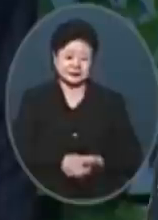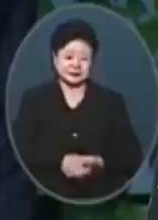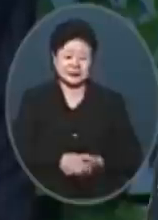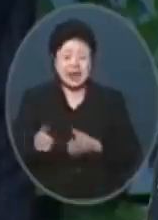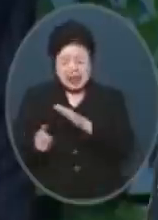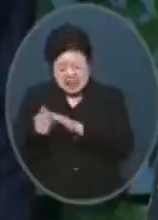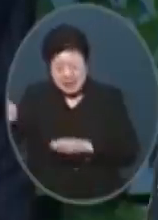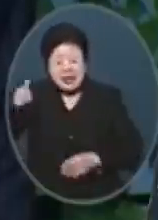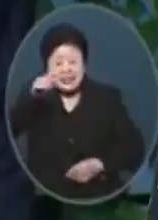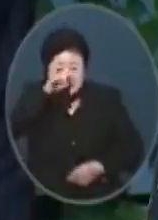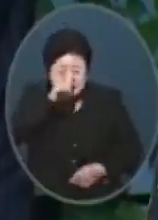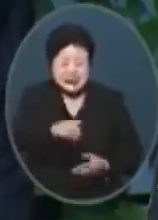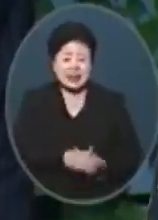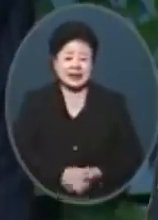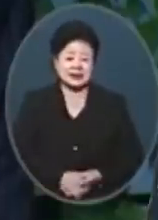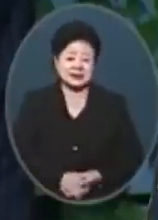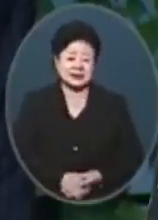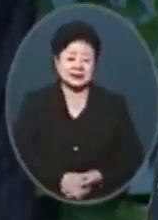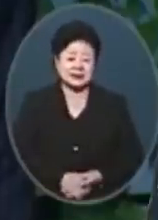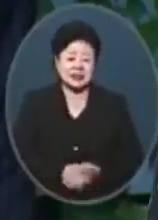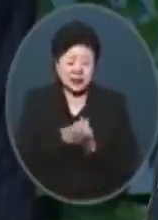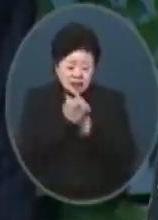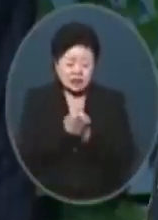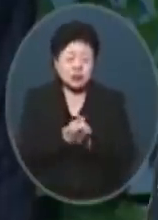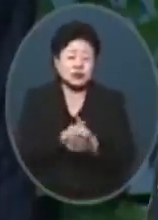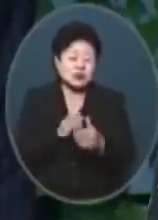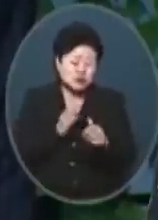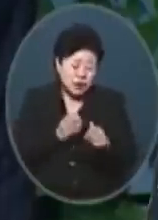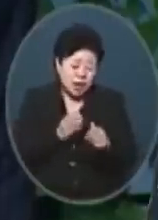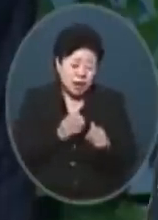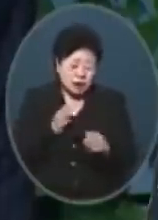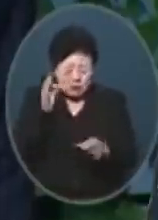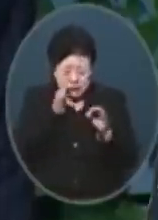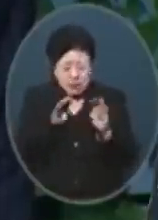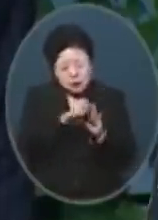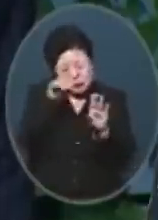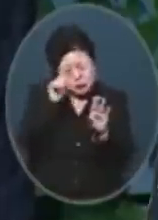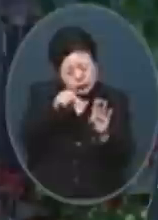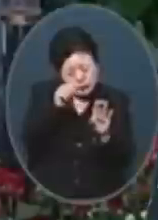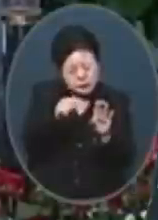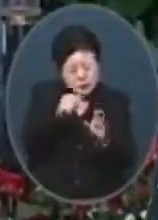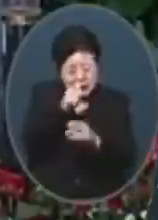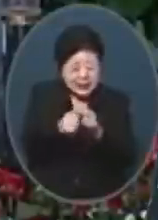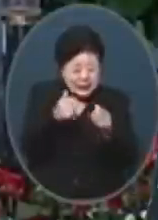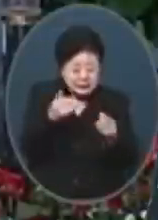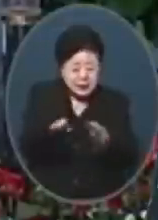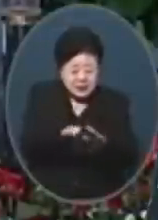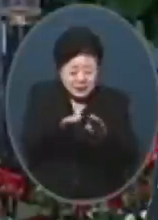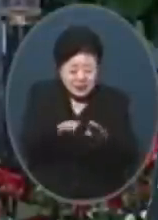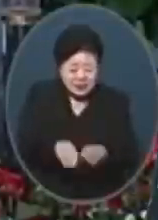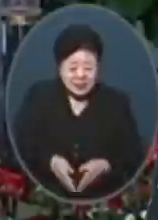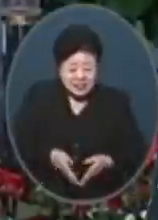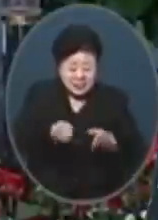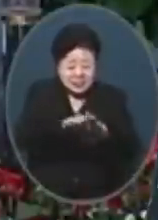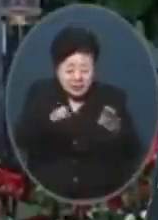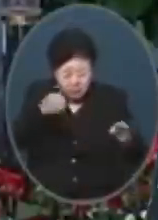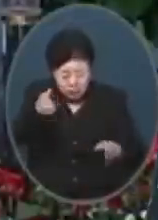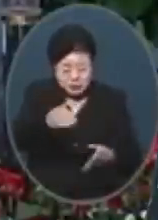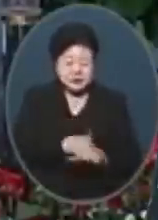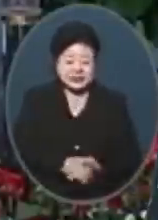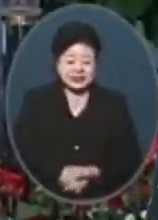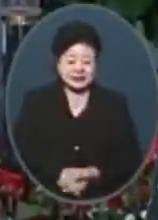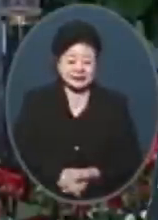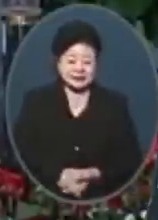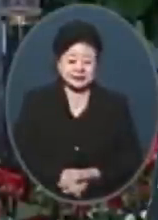희망이 있습니다. 기도로 구하고 자꾸 두드리면 하나님께서 길을 열어주시는 것입니다.